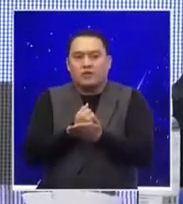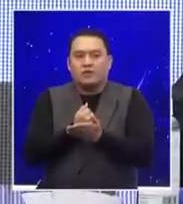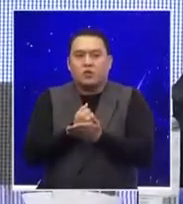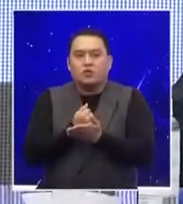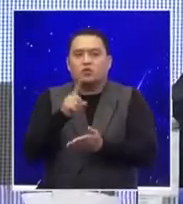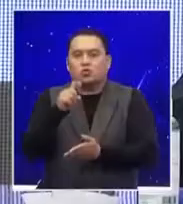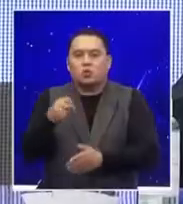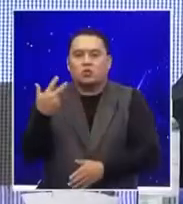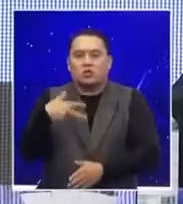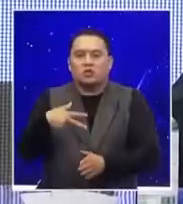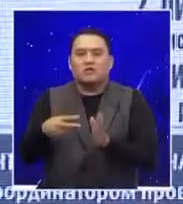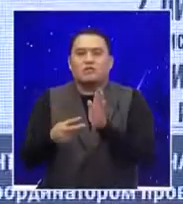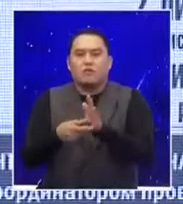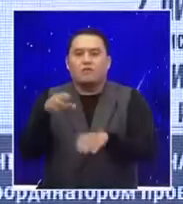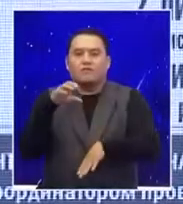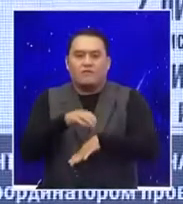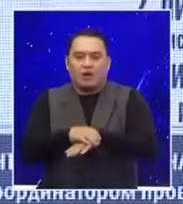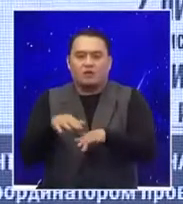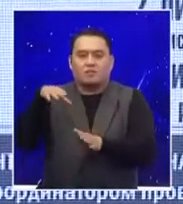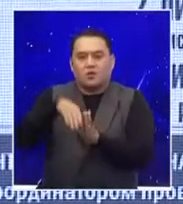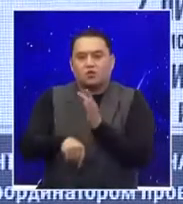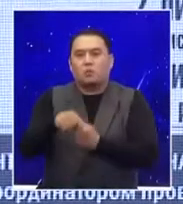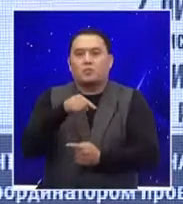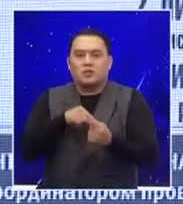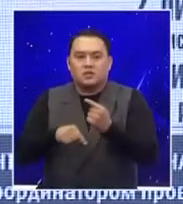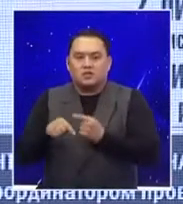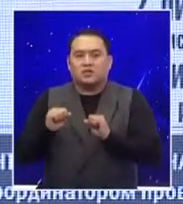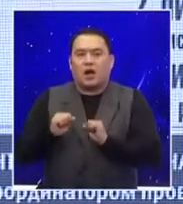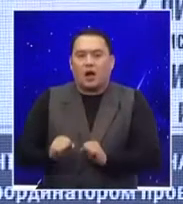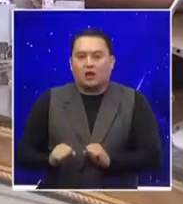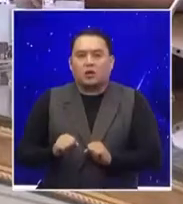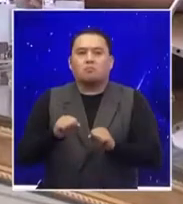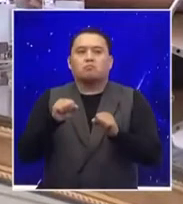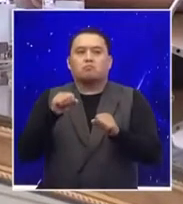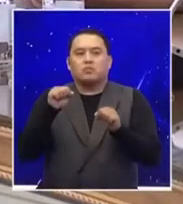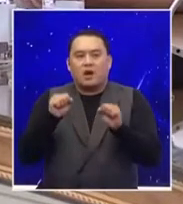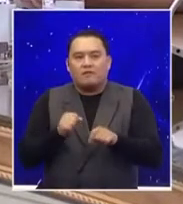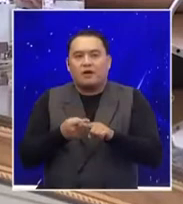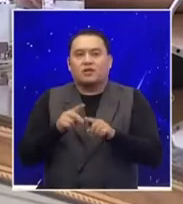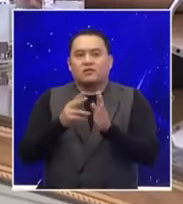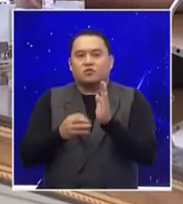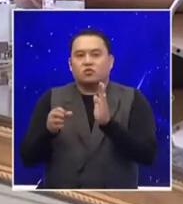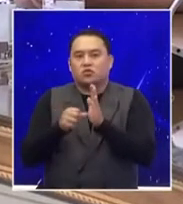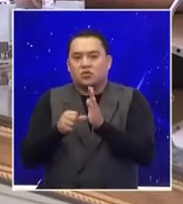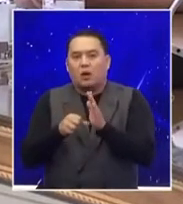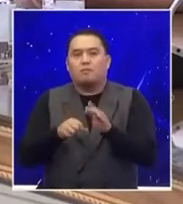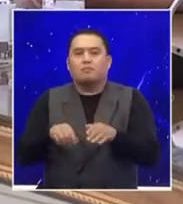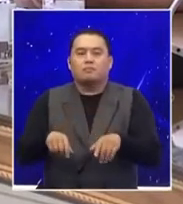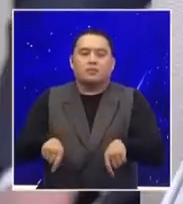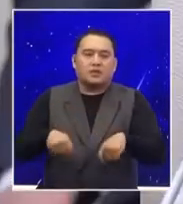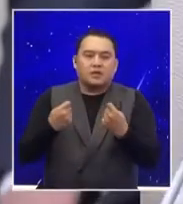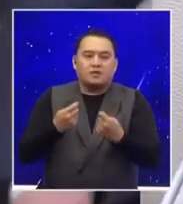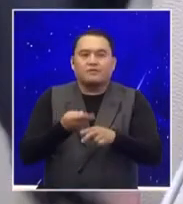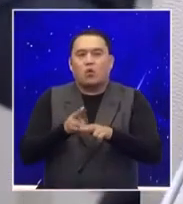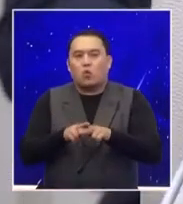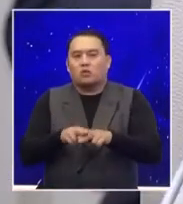воспрепятствовать 132 фактам вмешательства в деятельность бизнес-структур, защитить права 269 предпринимателей, предотвратить